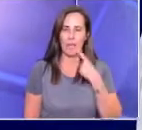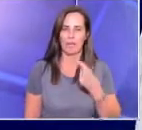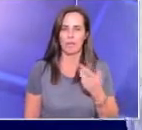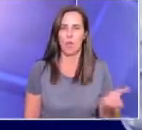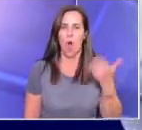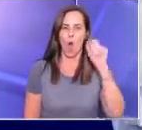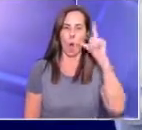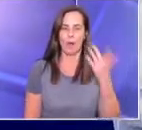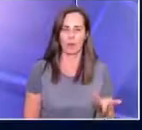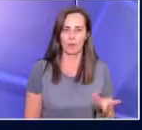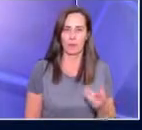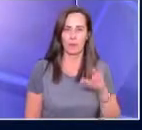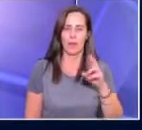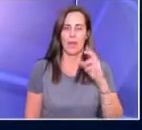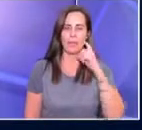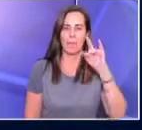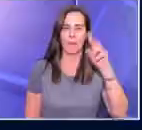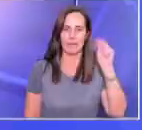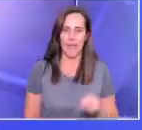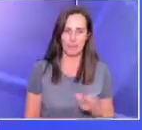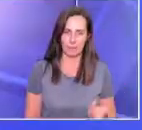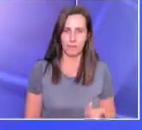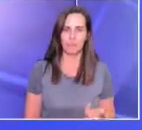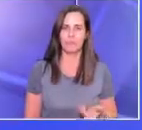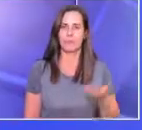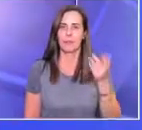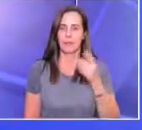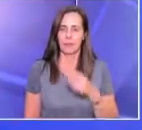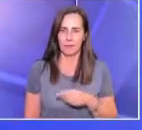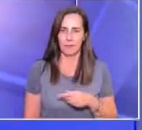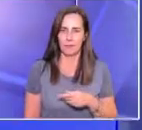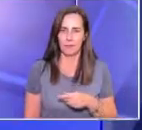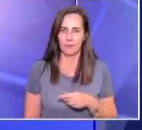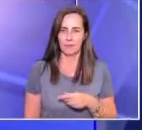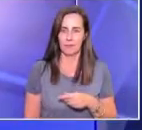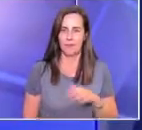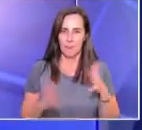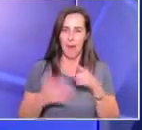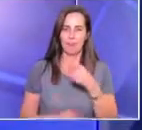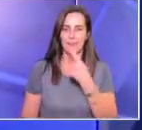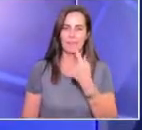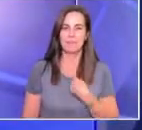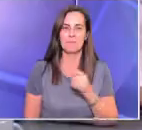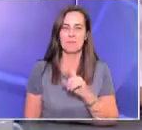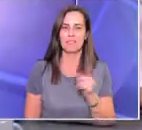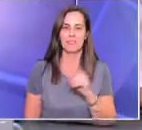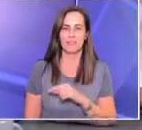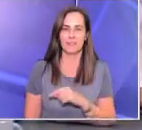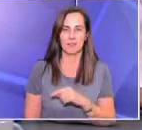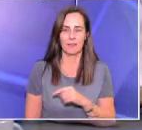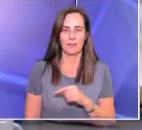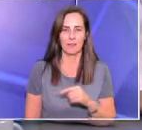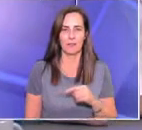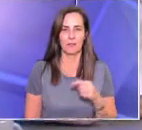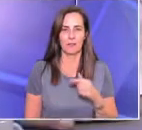צריך לעורר... אנחנו יודעים, דיברנו על זה. לא את תושבי רמת גן, אלא את הרמתכנים ודומיהם. עכשיו... פחדן. דבר איתי מה האימור. לא,